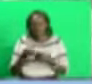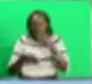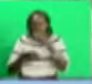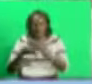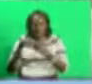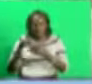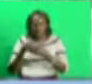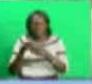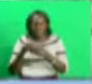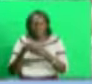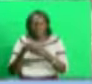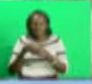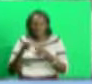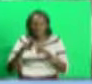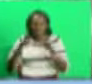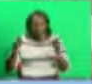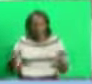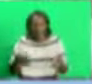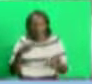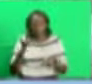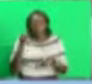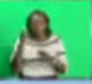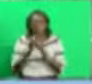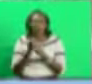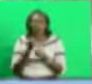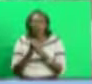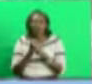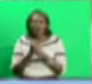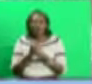kubwa. Sana sana I would like to